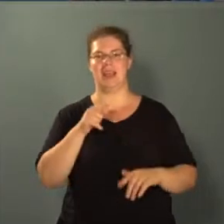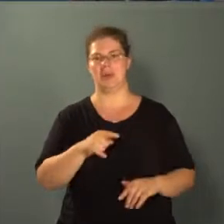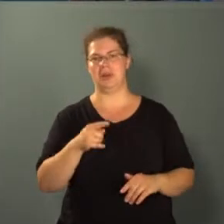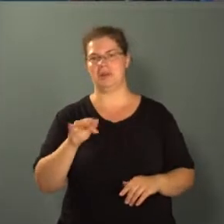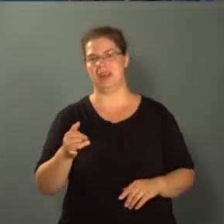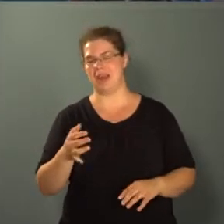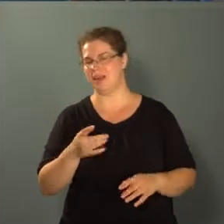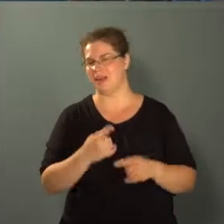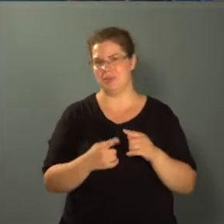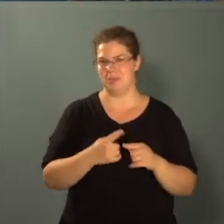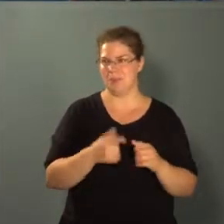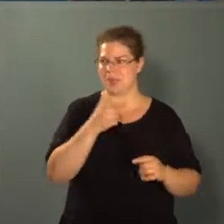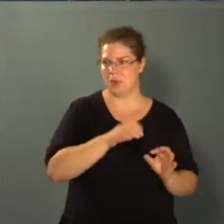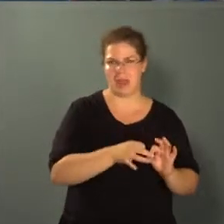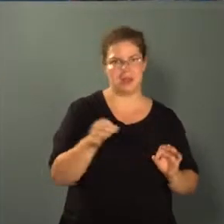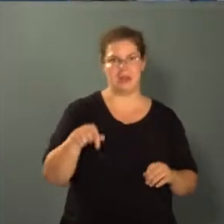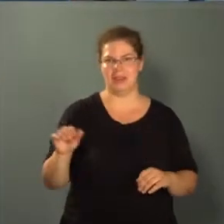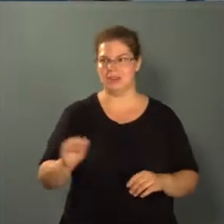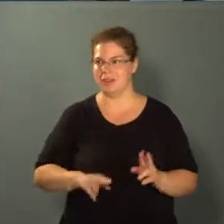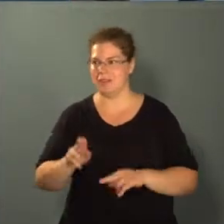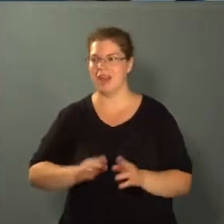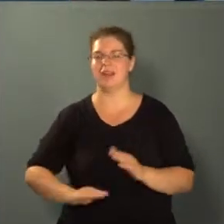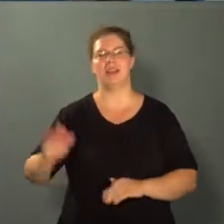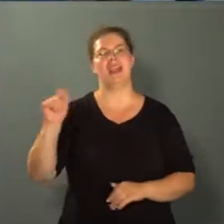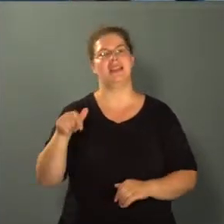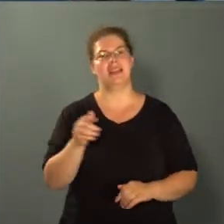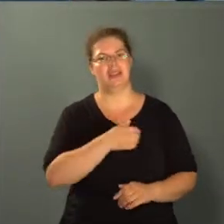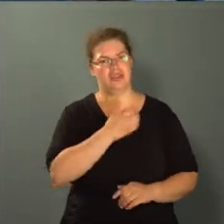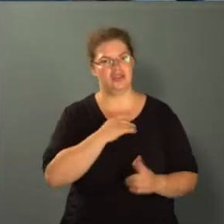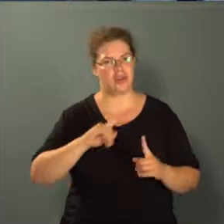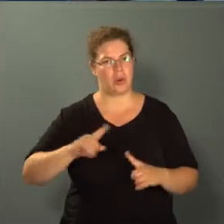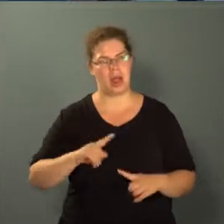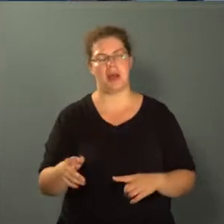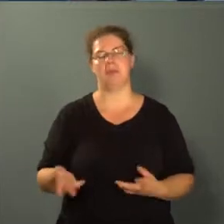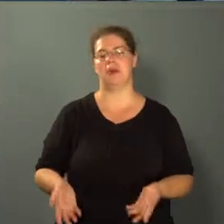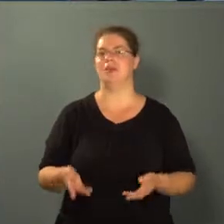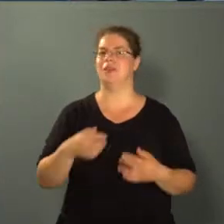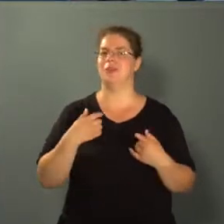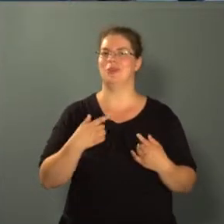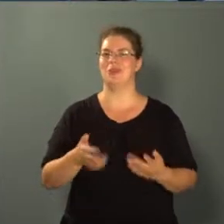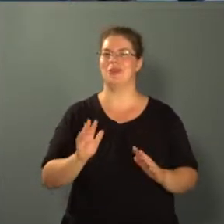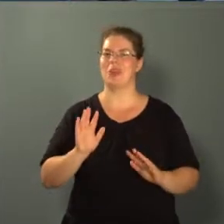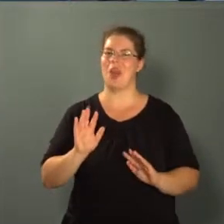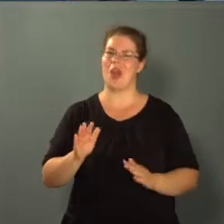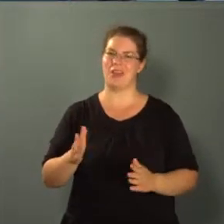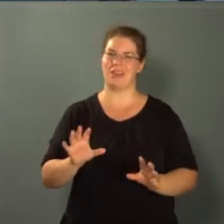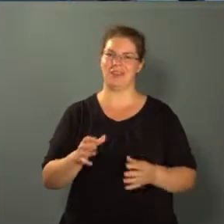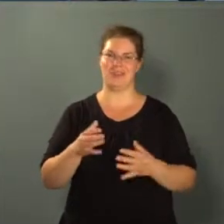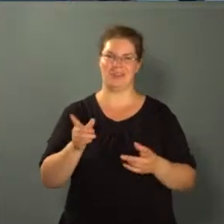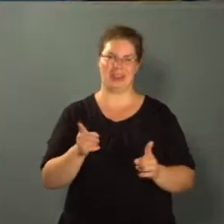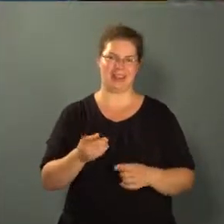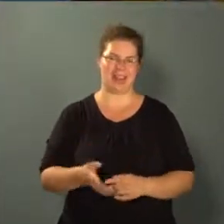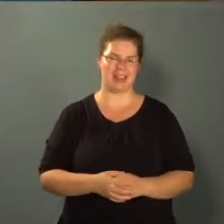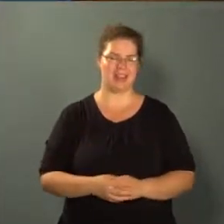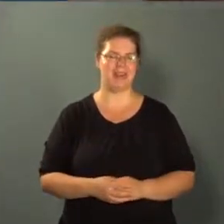hát egész pici korától ugye itt nevelkedett, itt járt iskolában, tehát örülök, hogy a hazai közönségnek